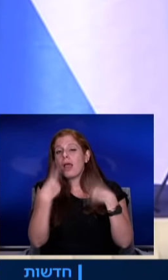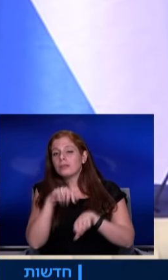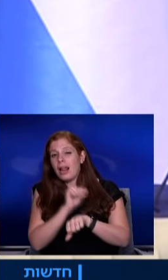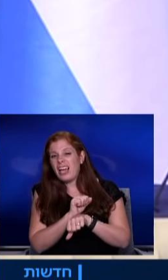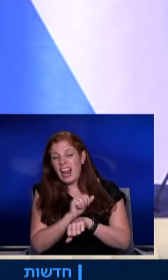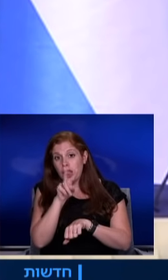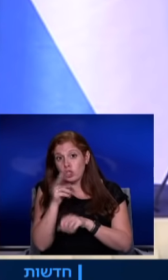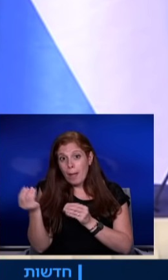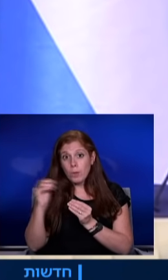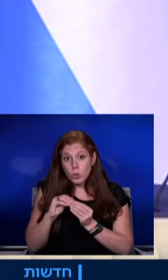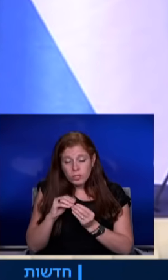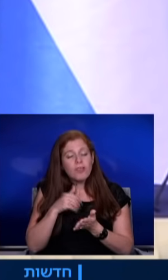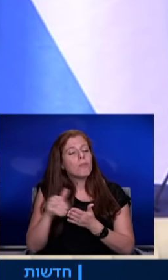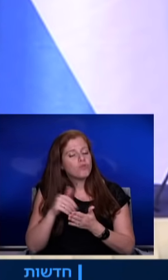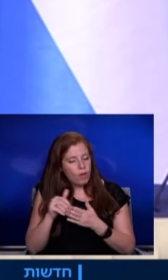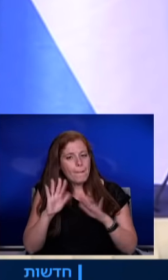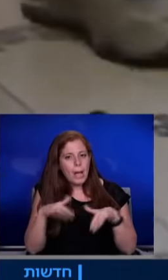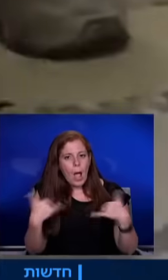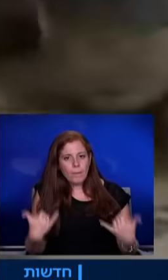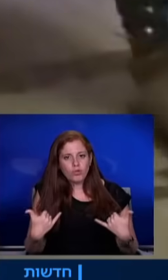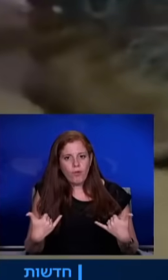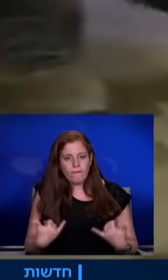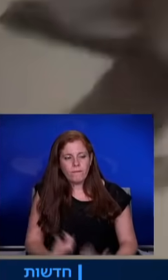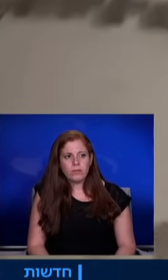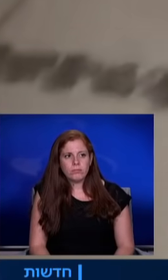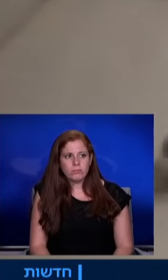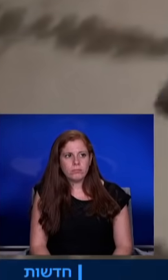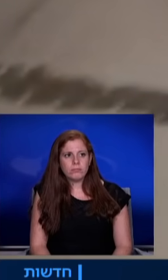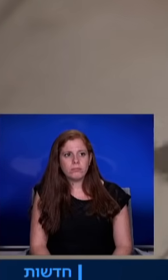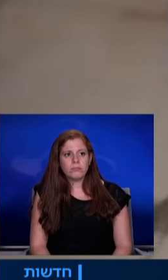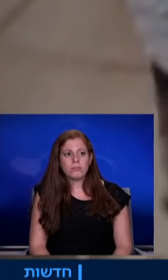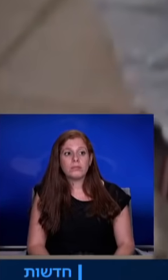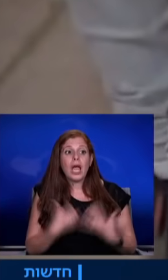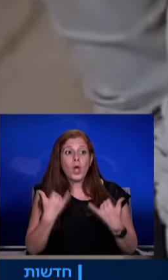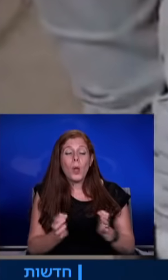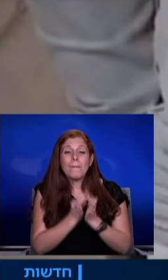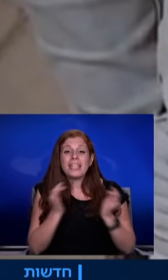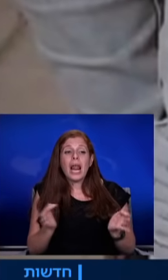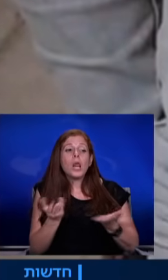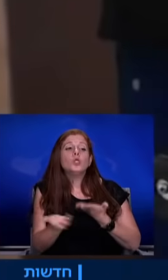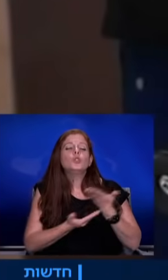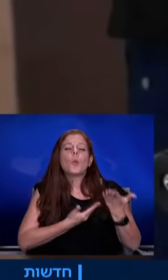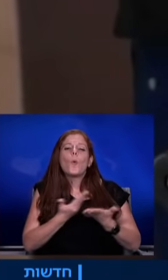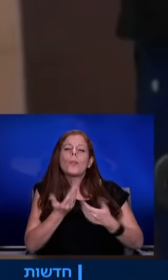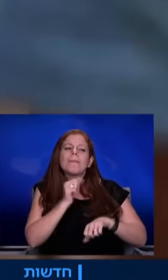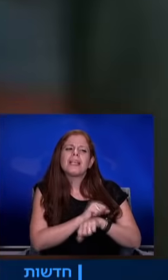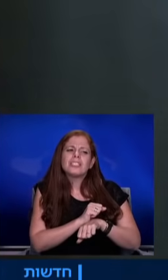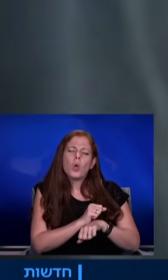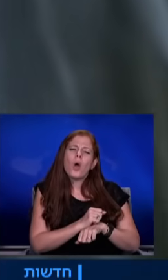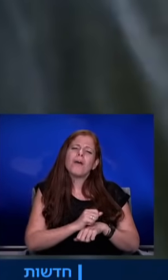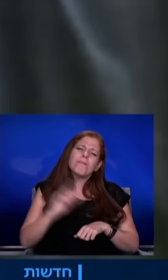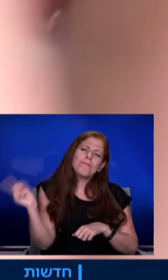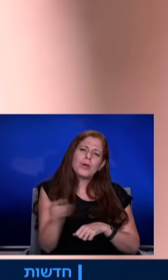השניים הנוספים נמשך גם ברגעים אלה ממש. היום החל שירות בתי הסוהר במבצע סריקות נרחב בכל בתי